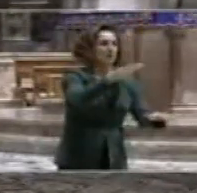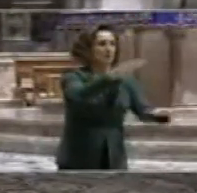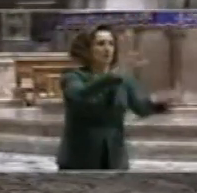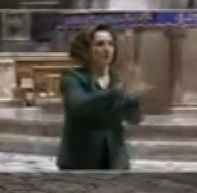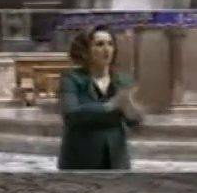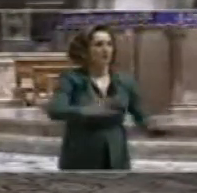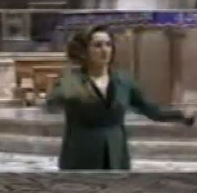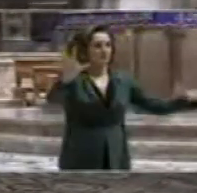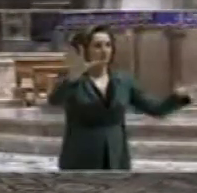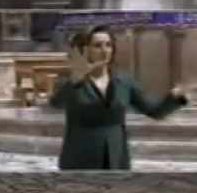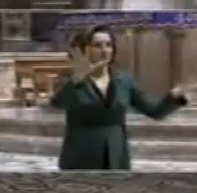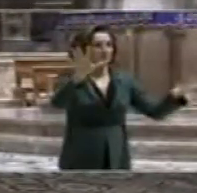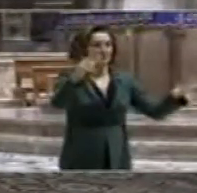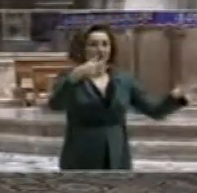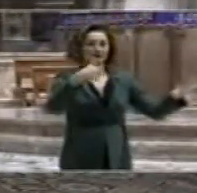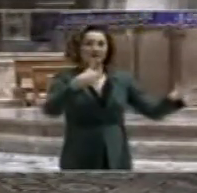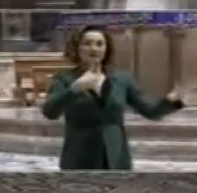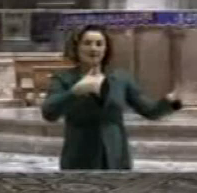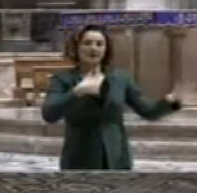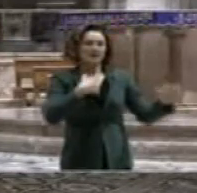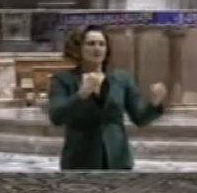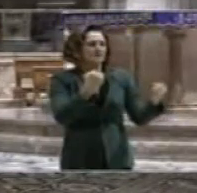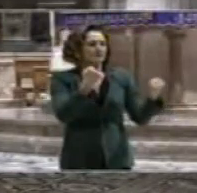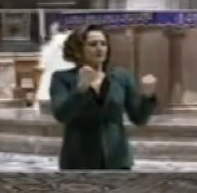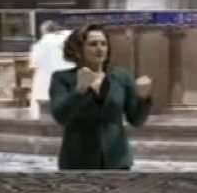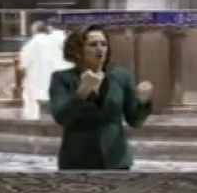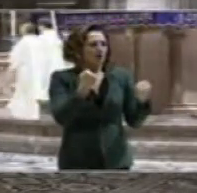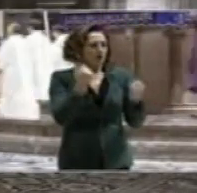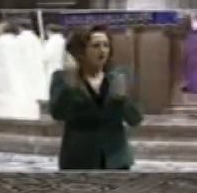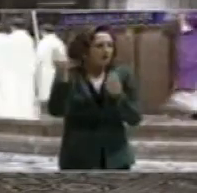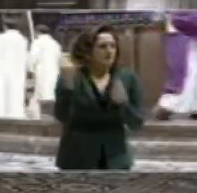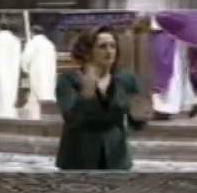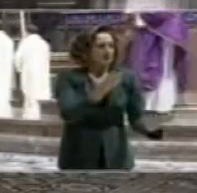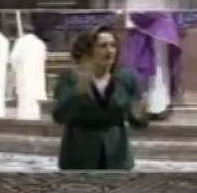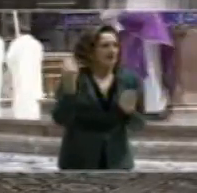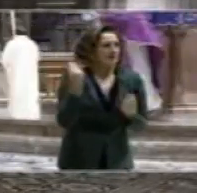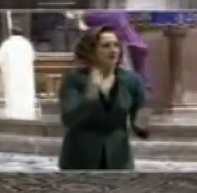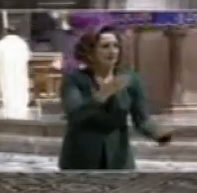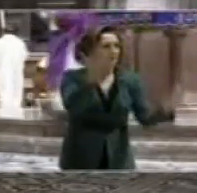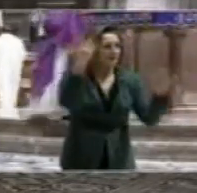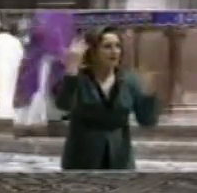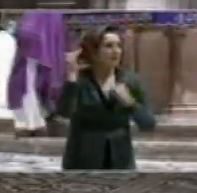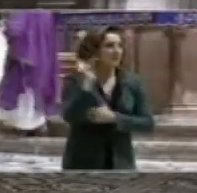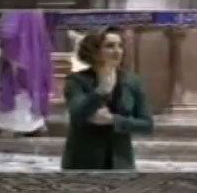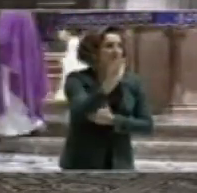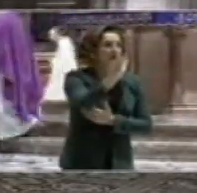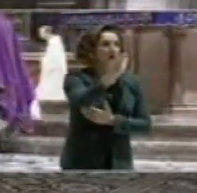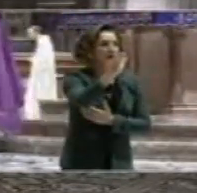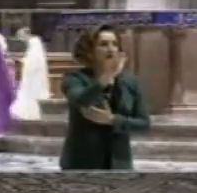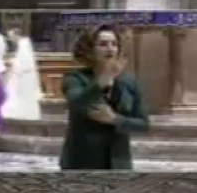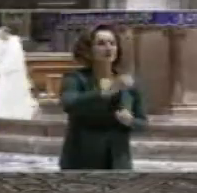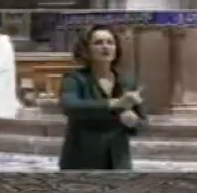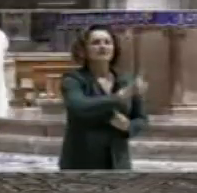dell'uomo. Mentre sui grandi schermi interni alla cattedrale passano non solo le immagini della celebrazione, ma anche la traduzione